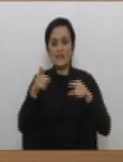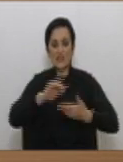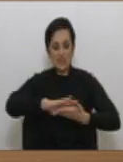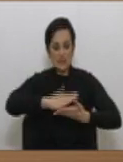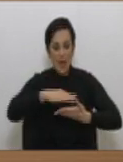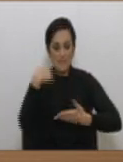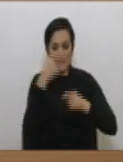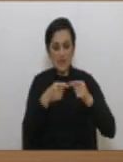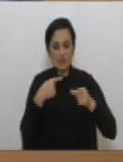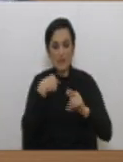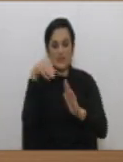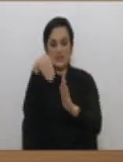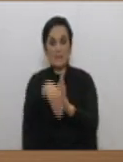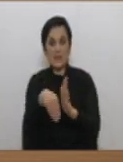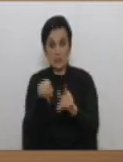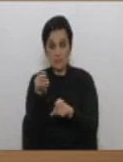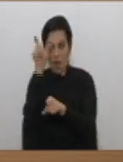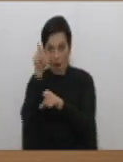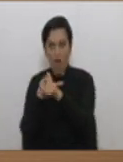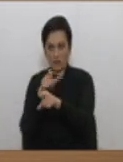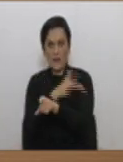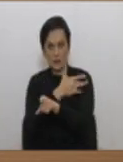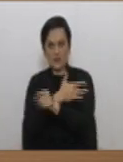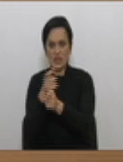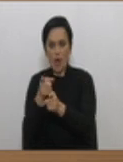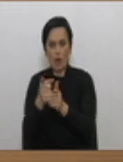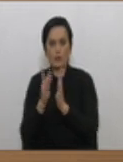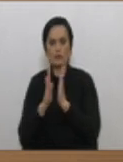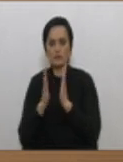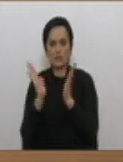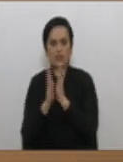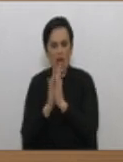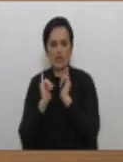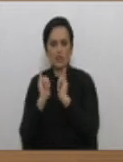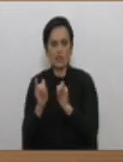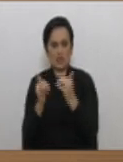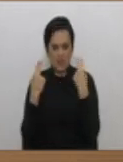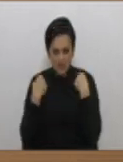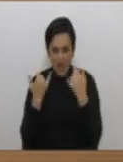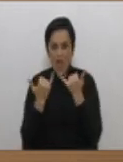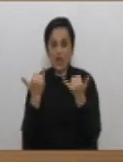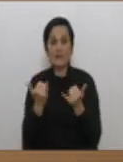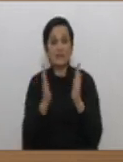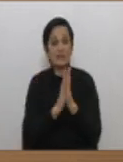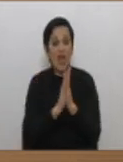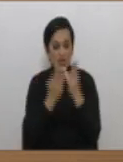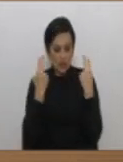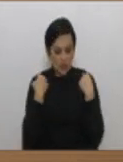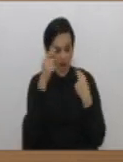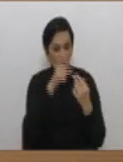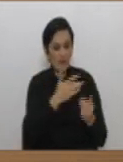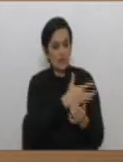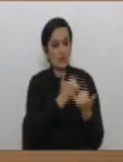veradobis moçmavebit khmis micemas ai amada es adamiani imsakhurebs tashta taqvanitsemas taqvanitsemas tash imsakhurebs adamiani magalitad romelis iqo